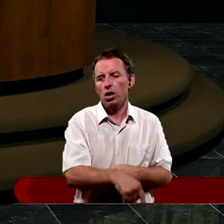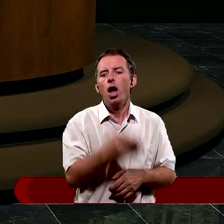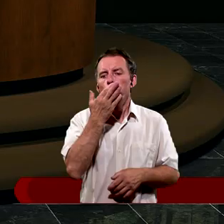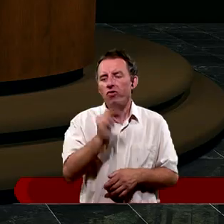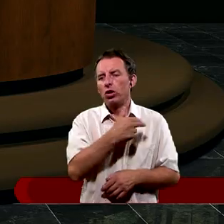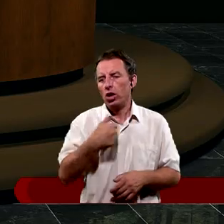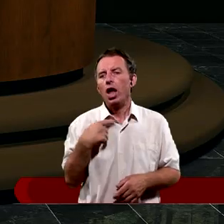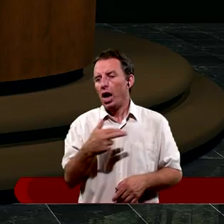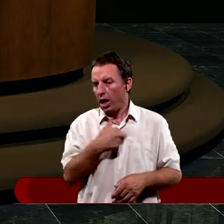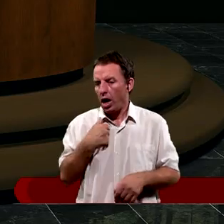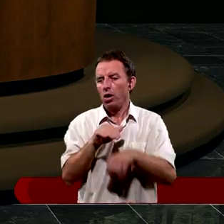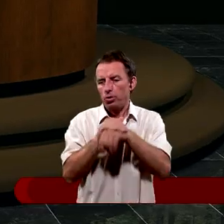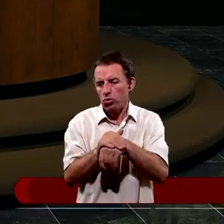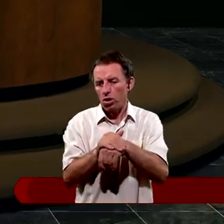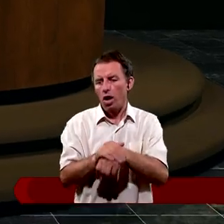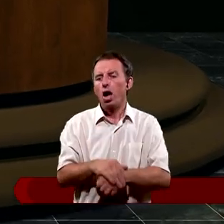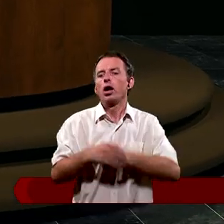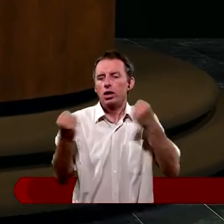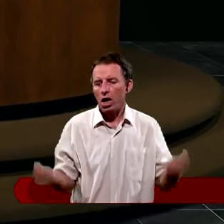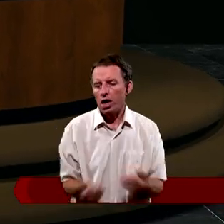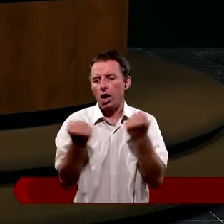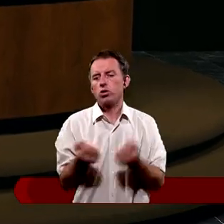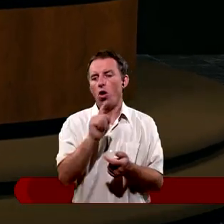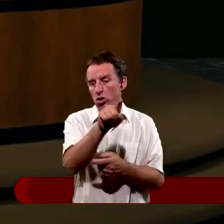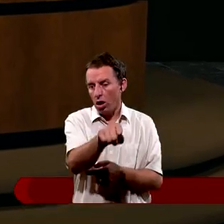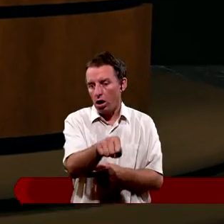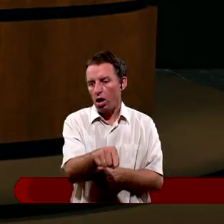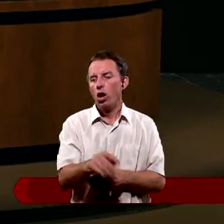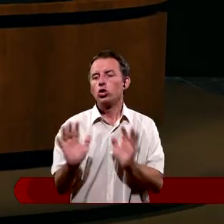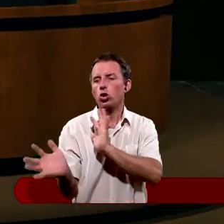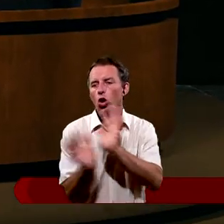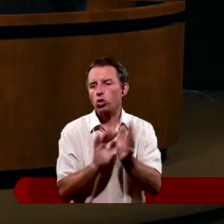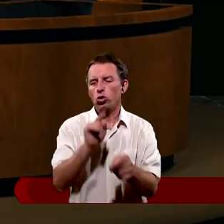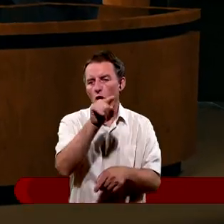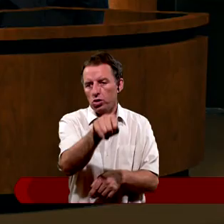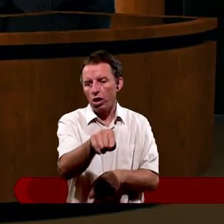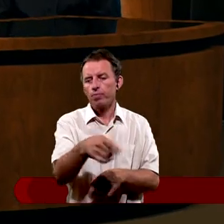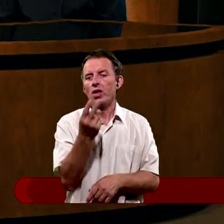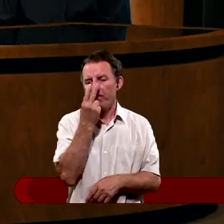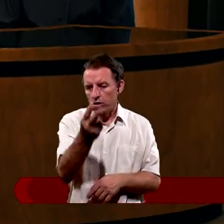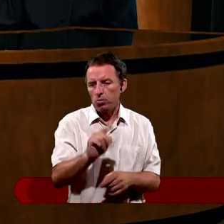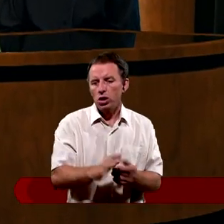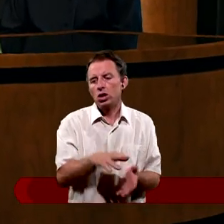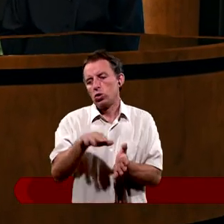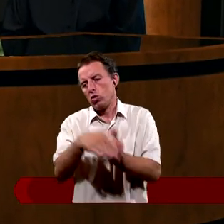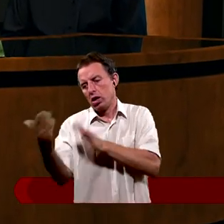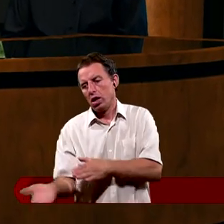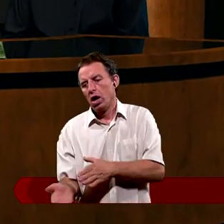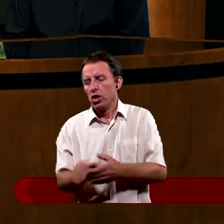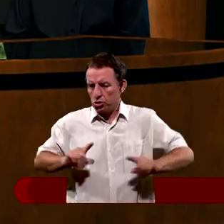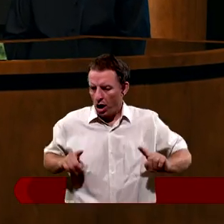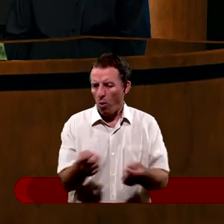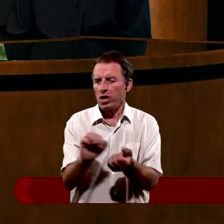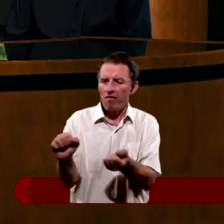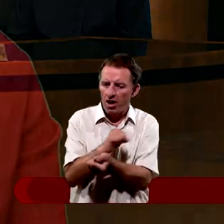tutaj, ma przyjaciół, którzy starają się o niego, którzy troszczą się o niego, i widzimy też z drugiej strony ich